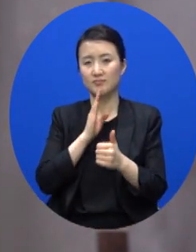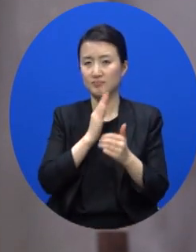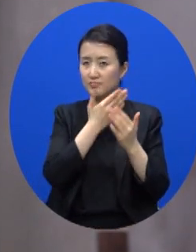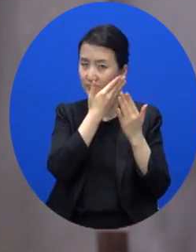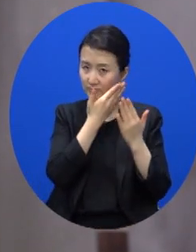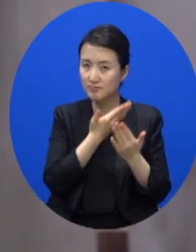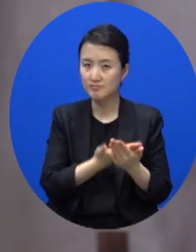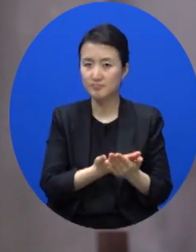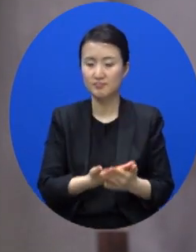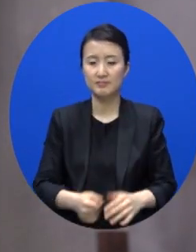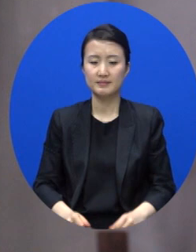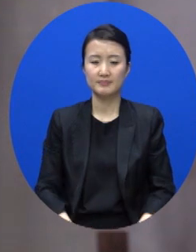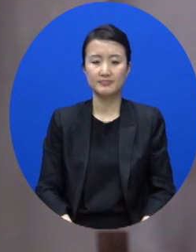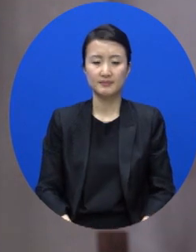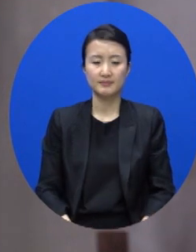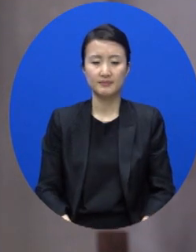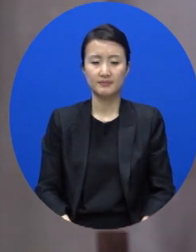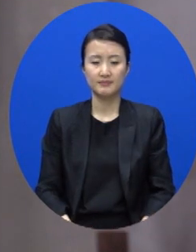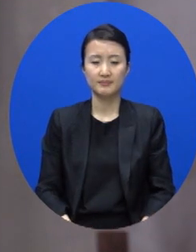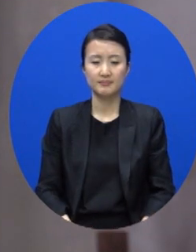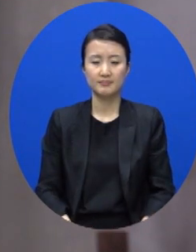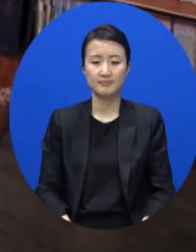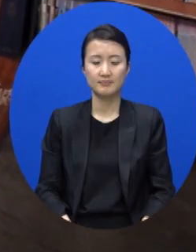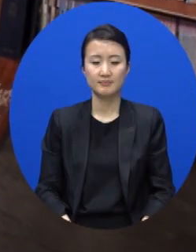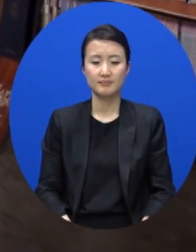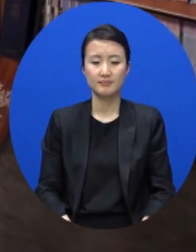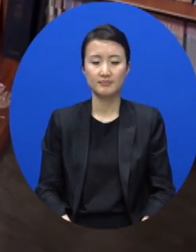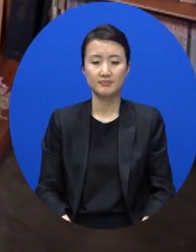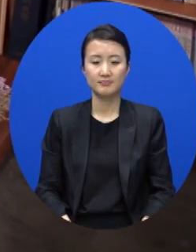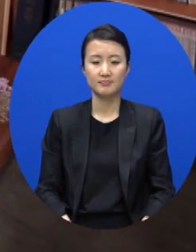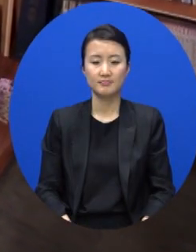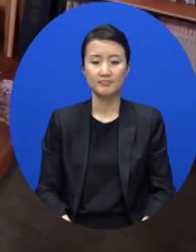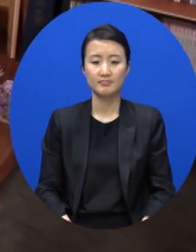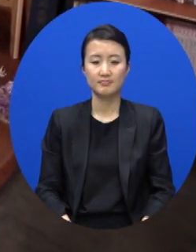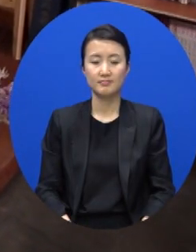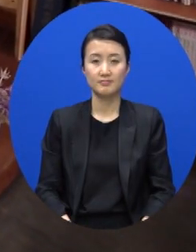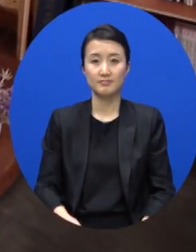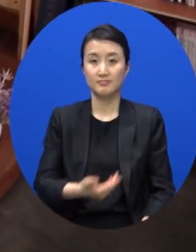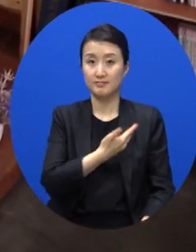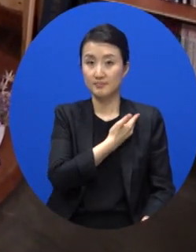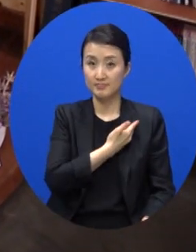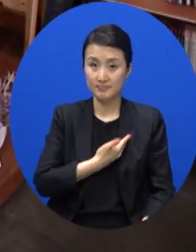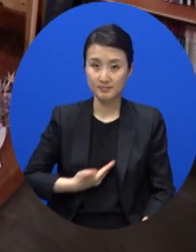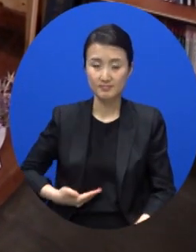중요하다고 생각합니다. 그래서 참